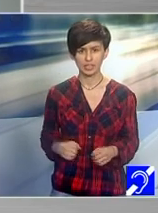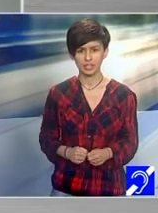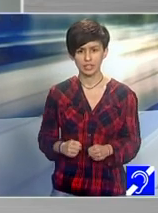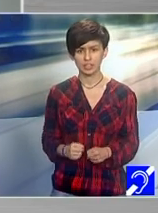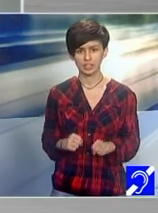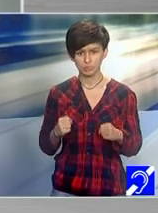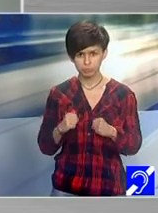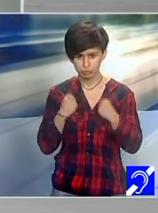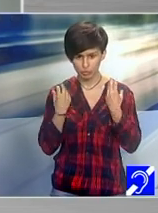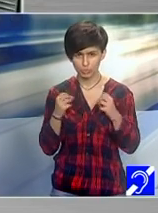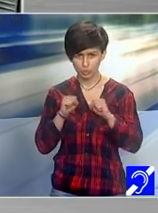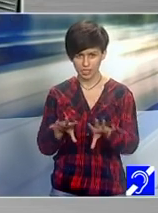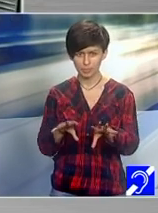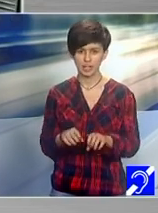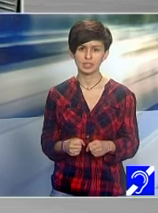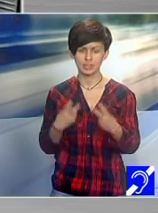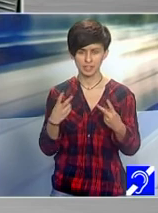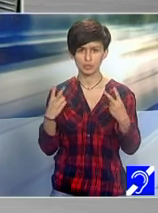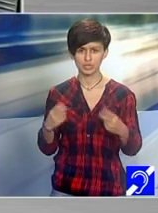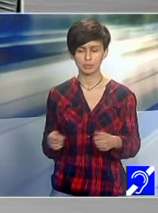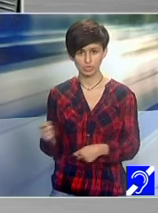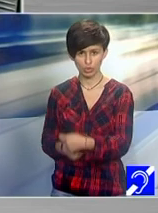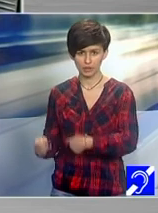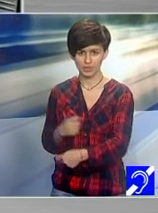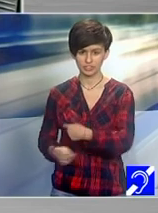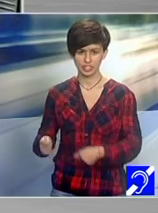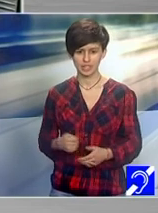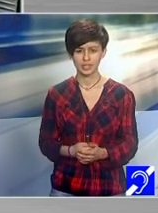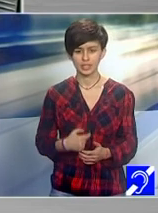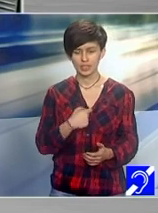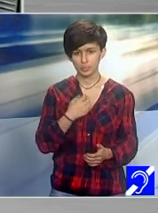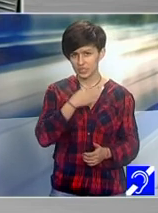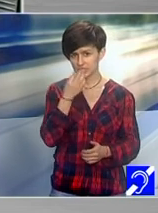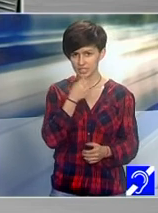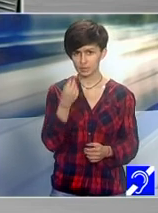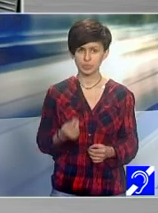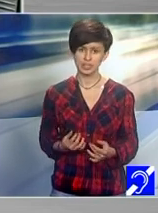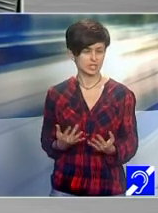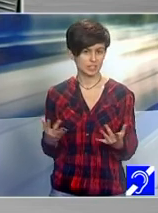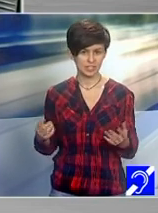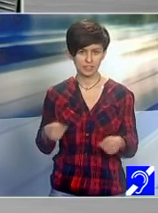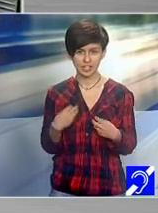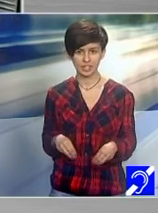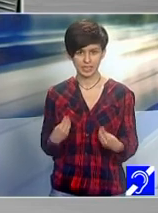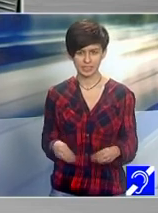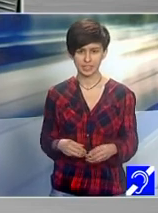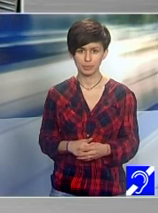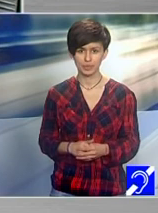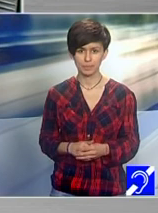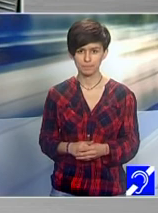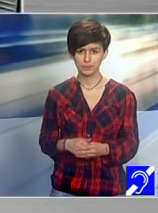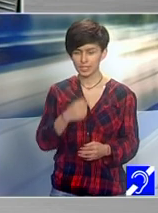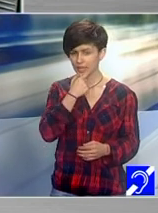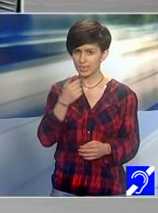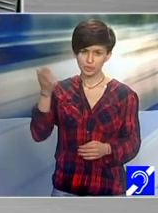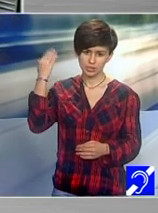Și se produce în România, respectiv? Clar. Excelent. Mai puteți să ne dați vreo două exemple de genul acesta? Am avut anul trecut